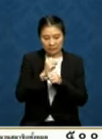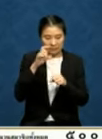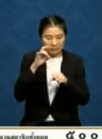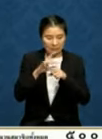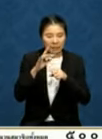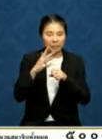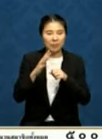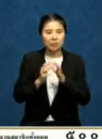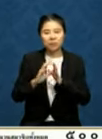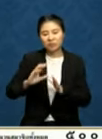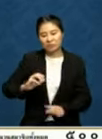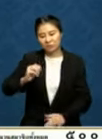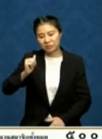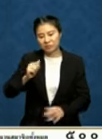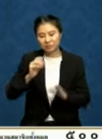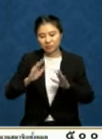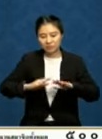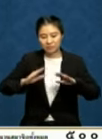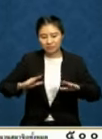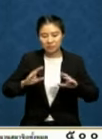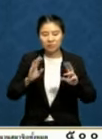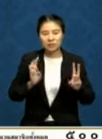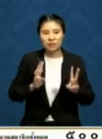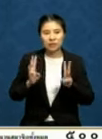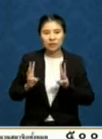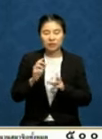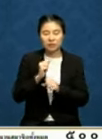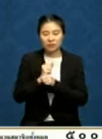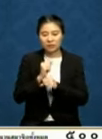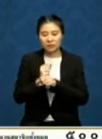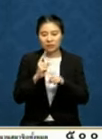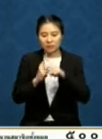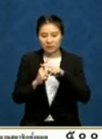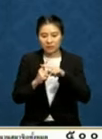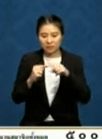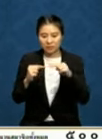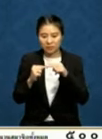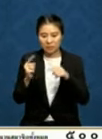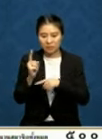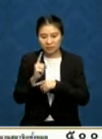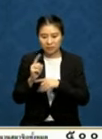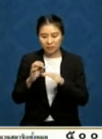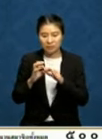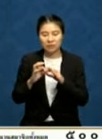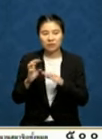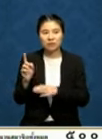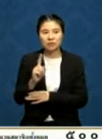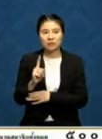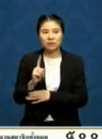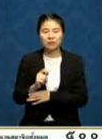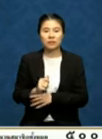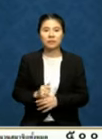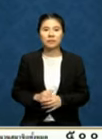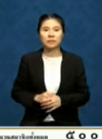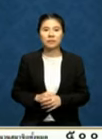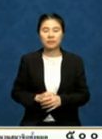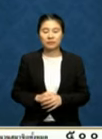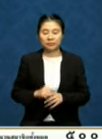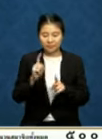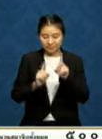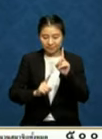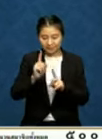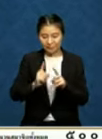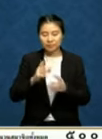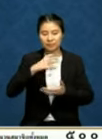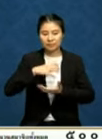ฟื้นฟูสมรรถภาพของเด็กนะคะใช้วิธีการทางบวกนะคะหรือว่า positive reinforcement นะคะท่านประธานคะตามสถิติที่ฉัน